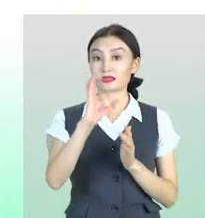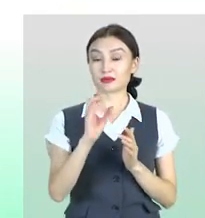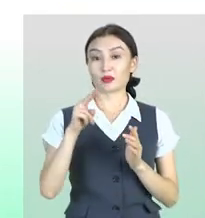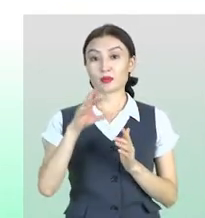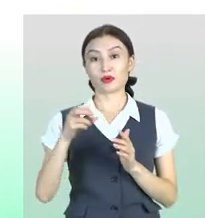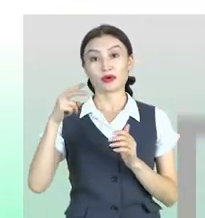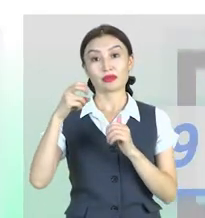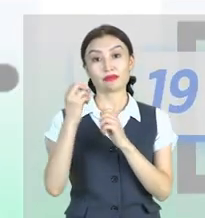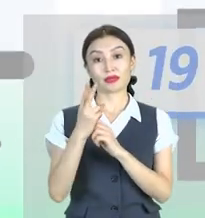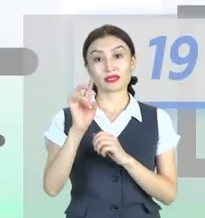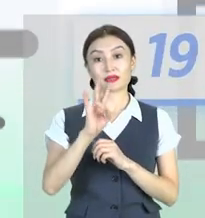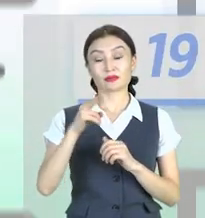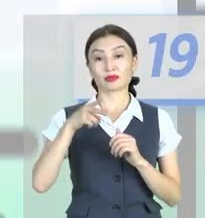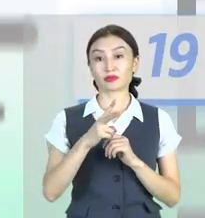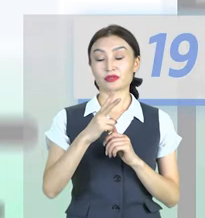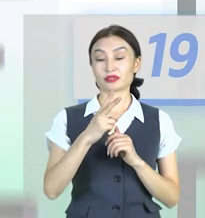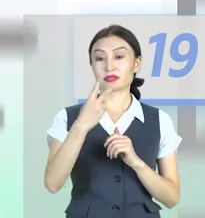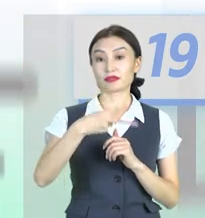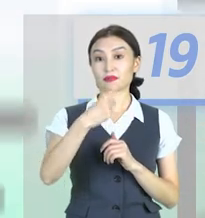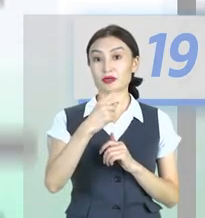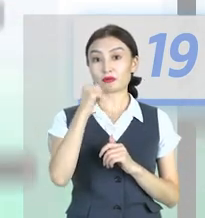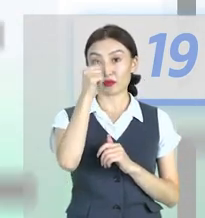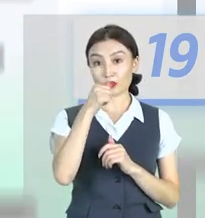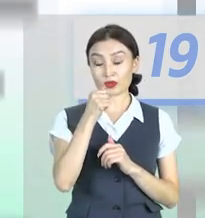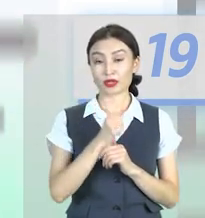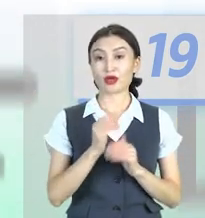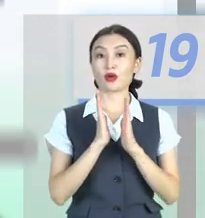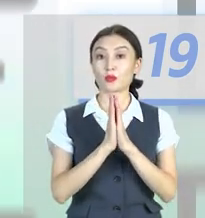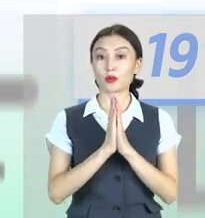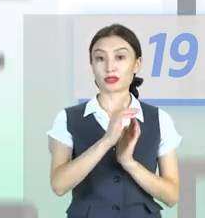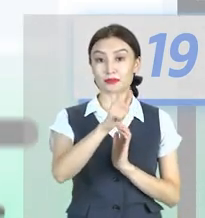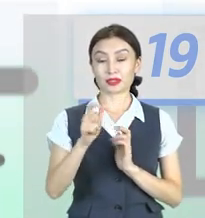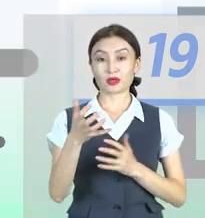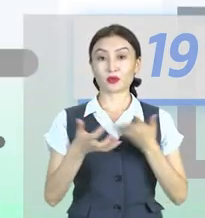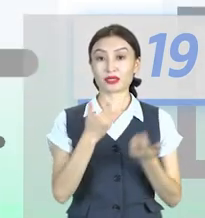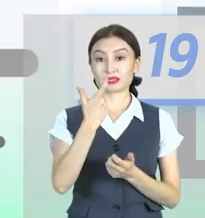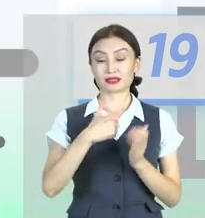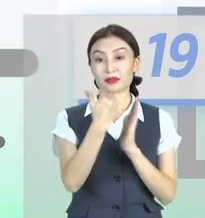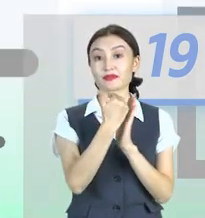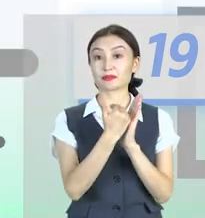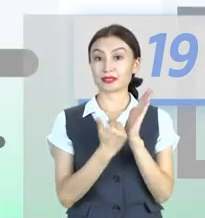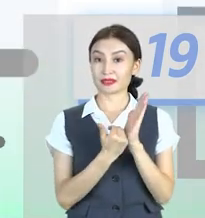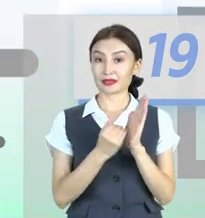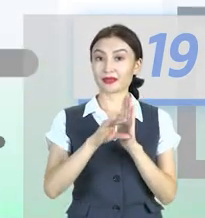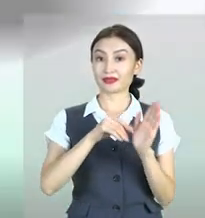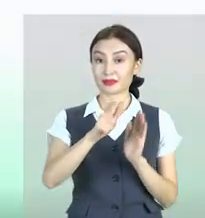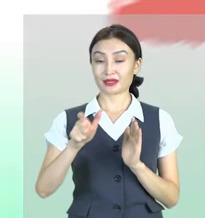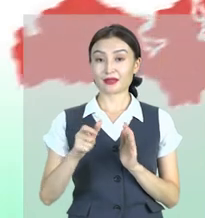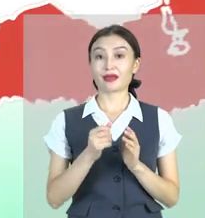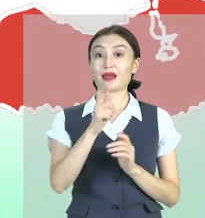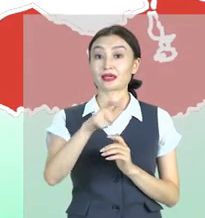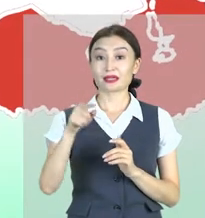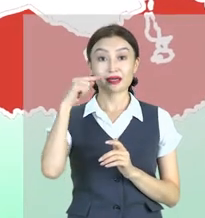по 12 ноября 2021 года включительно просим граждан уточнить себя в списках избирателей.